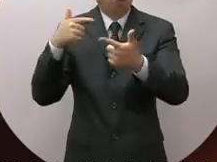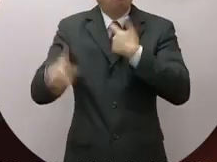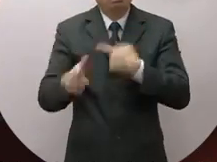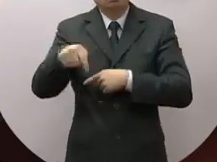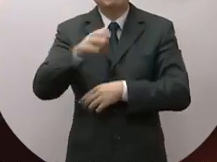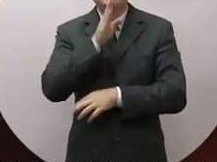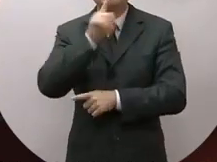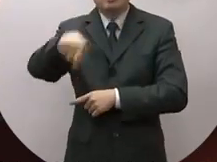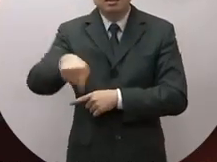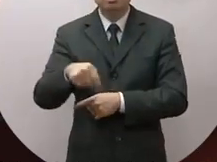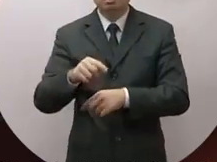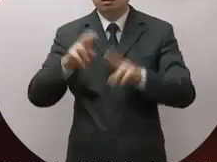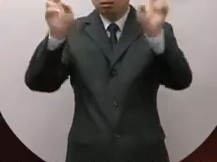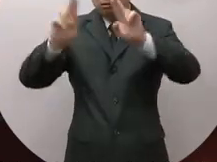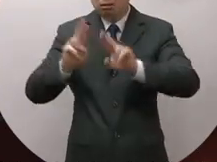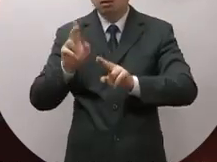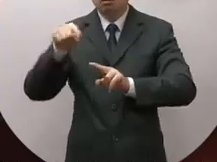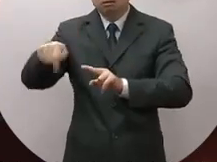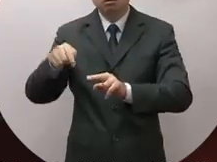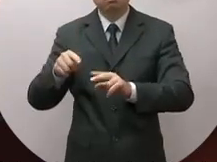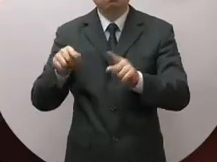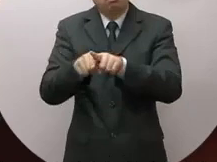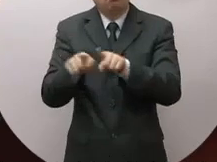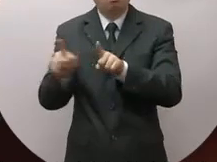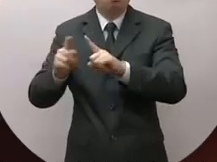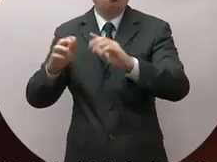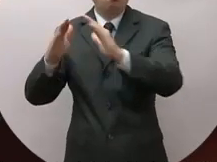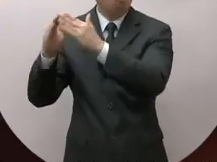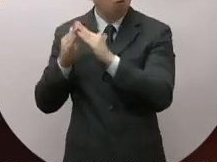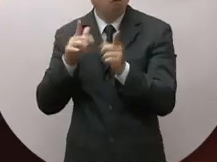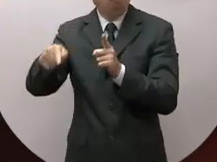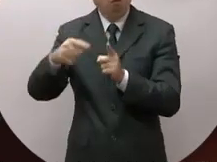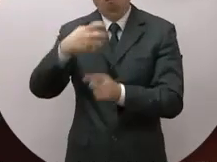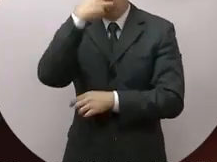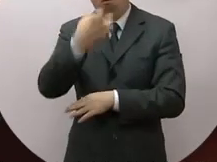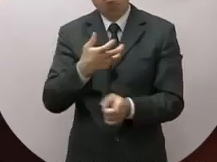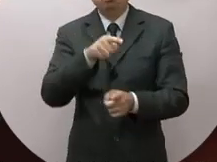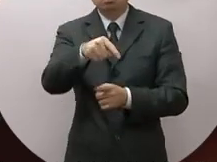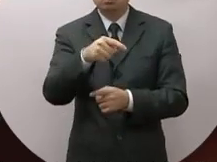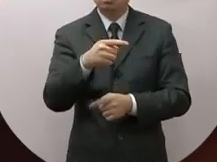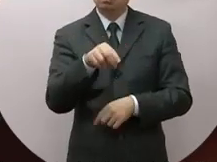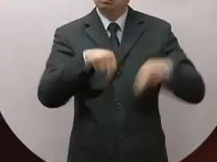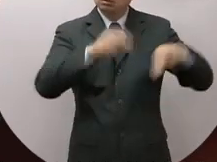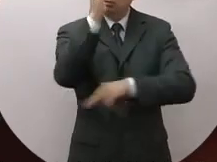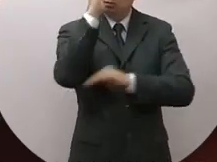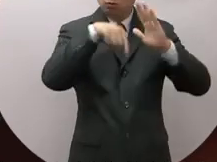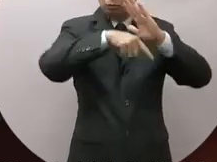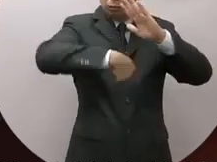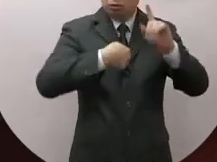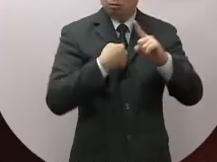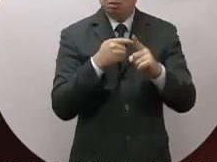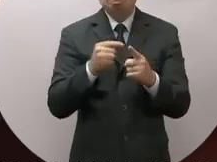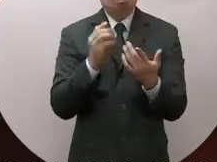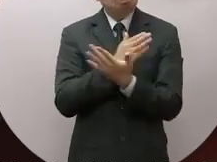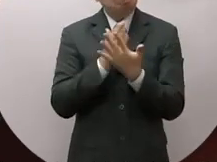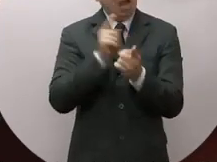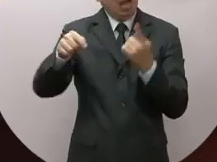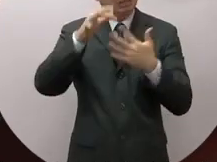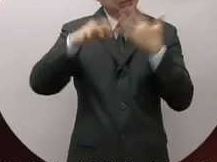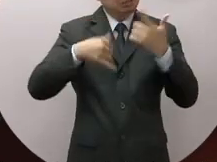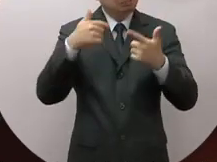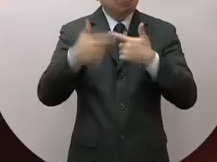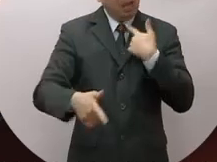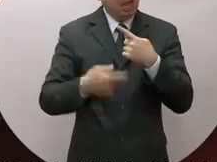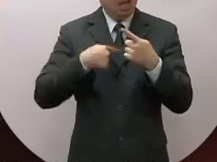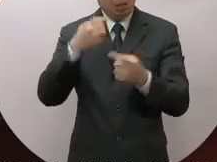受到损害，他我们行政院不能以渔民、农民他的未符合农牧的放养登记，就拒绝他的